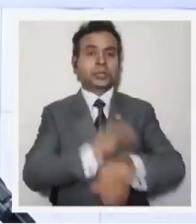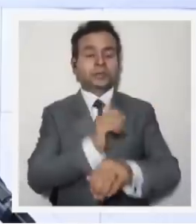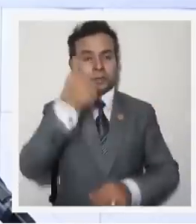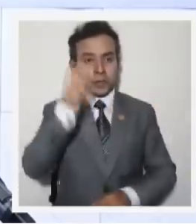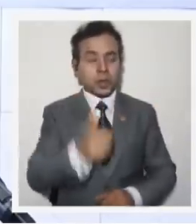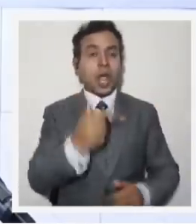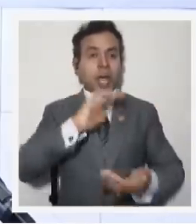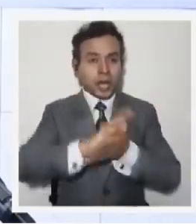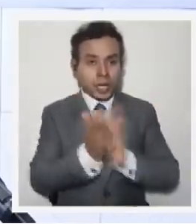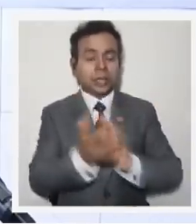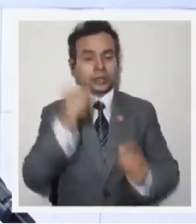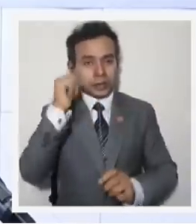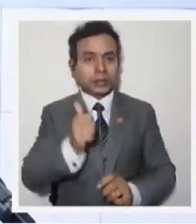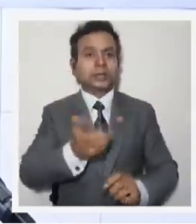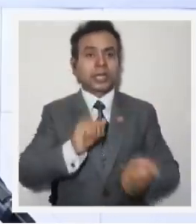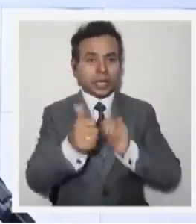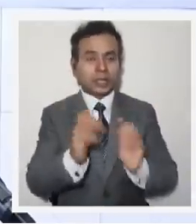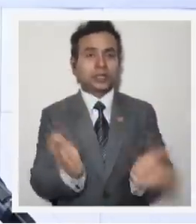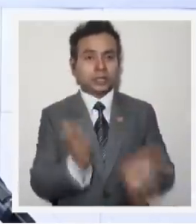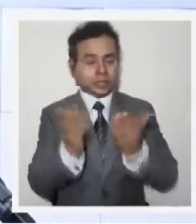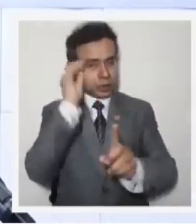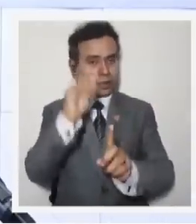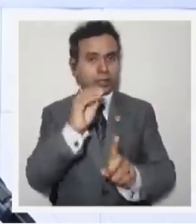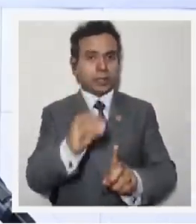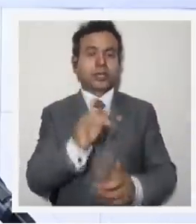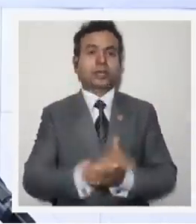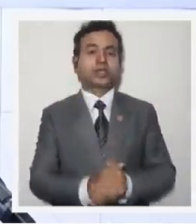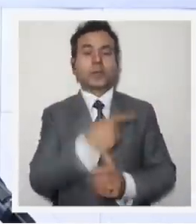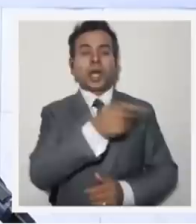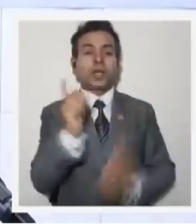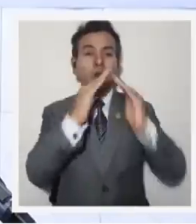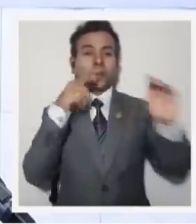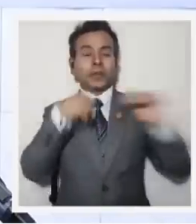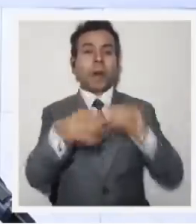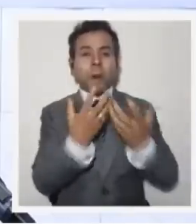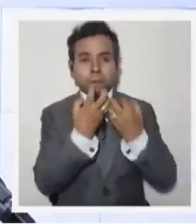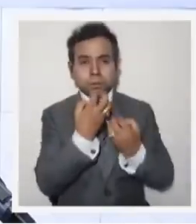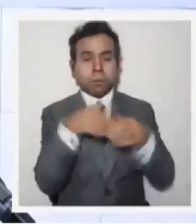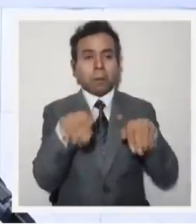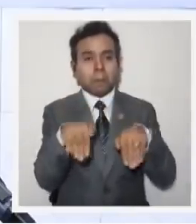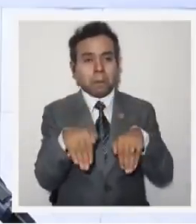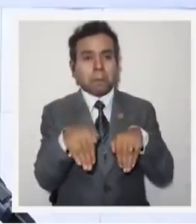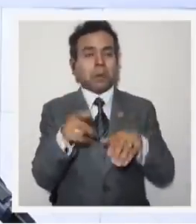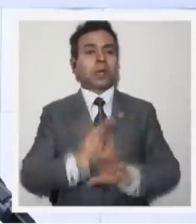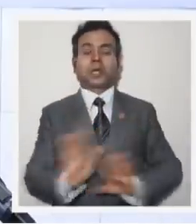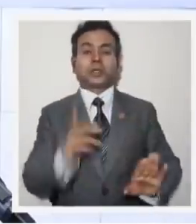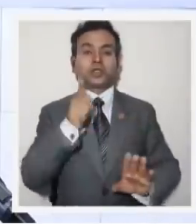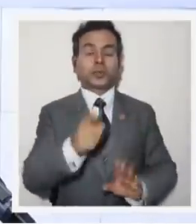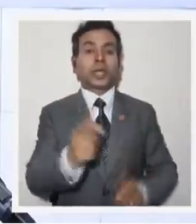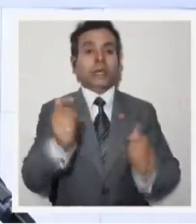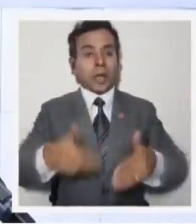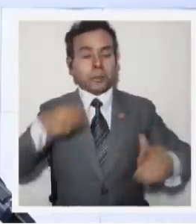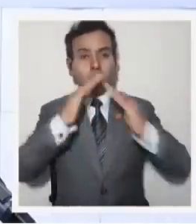শিশুদেরও আপনারা সৃষ্টিশীল কাজের দিকে মনোযোগী করবেন। আমাদের মানসিক স্বাস্থ্যর দিকে এই